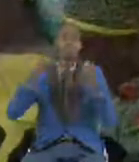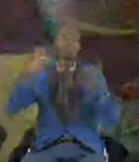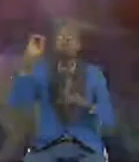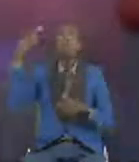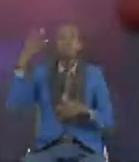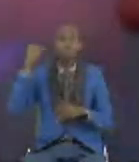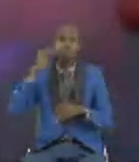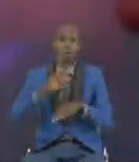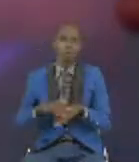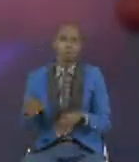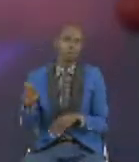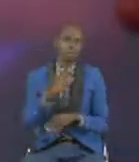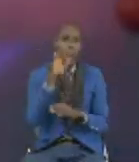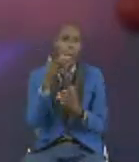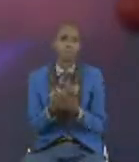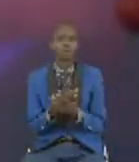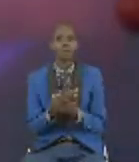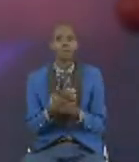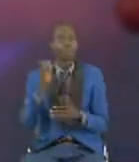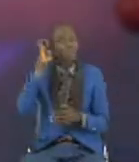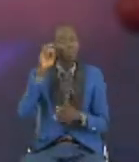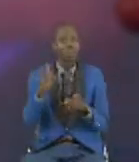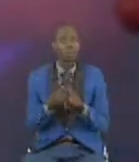tous. Eux-mêmes avaient